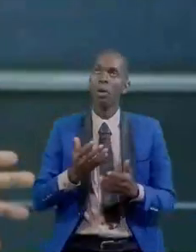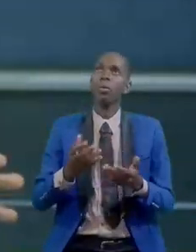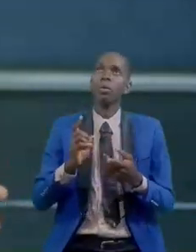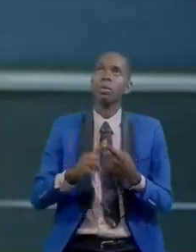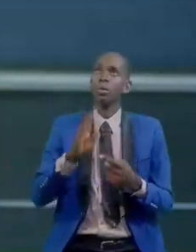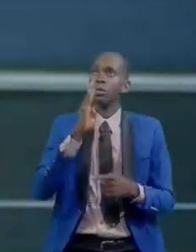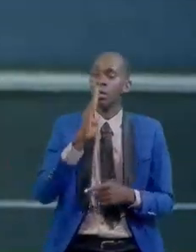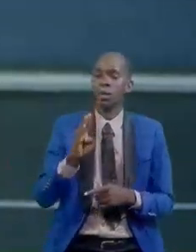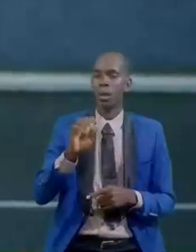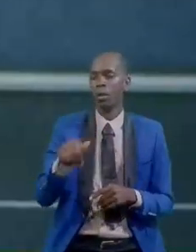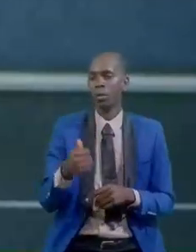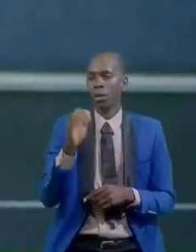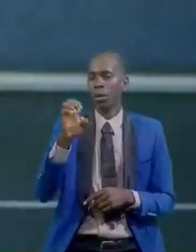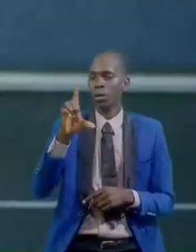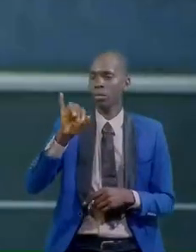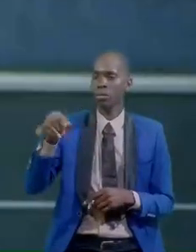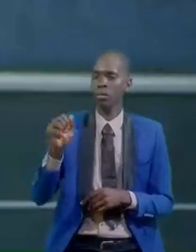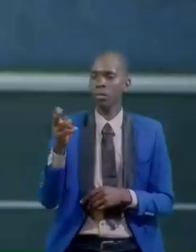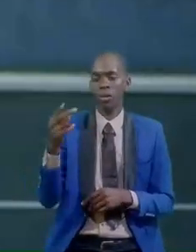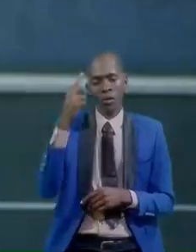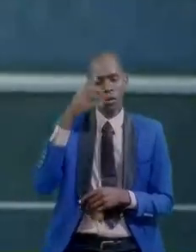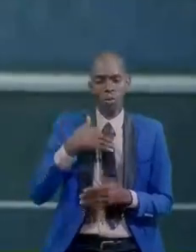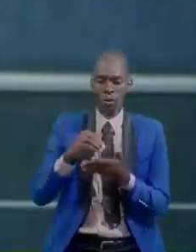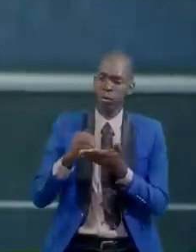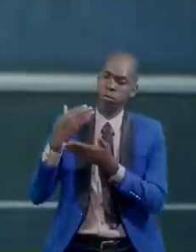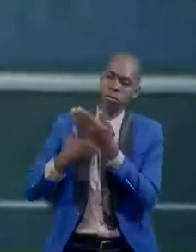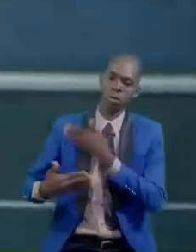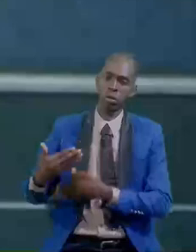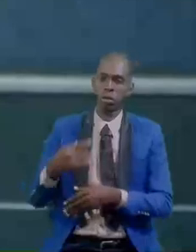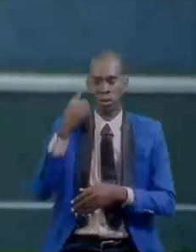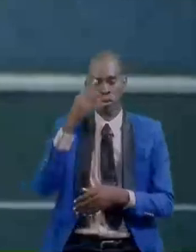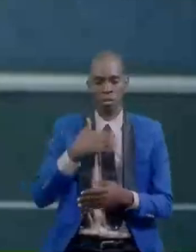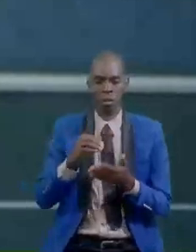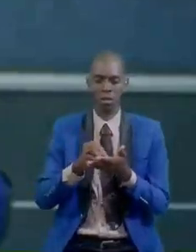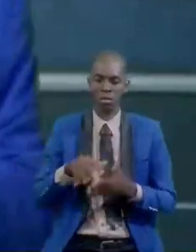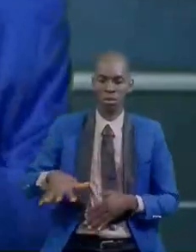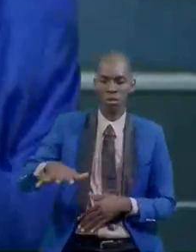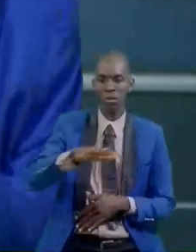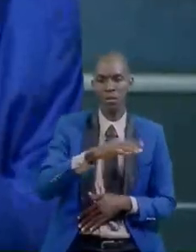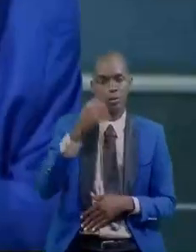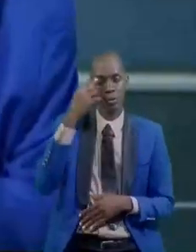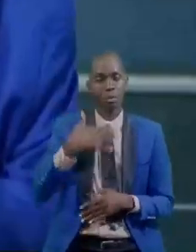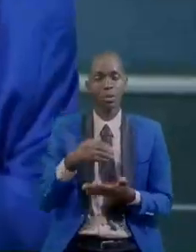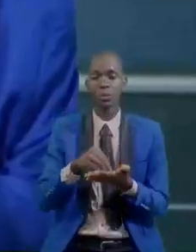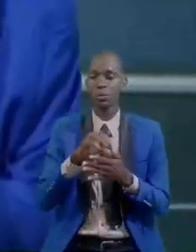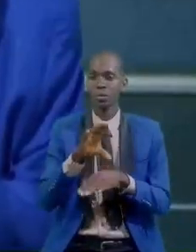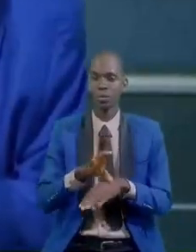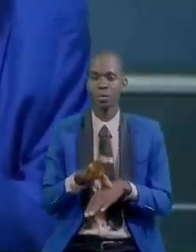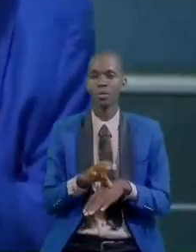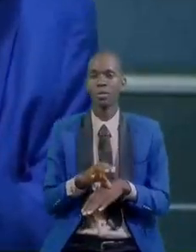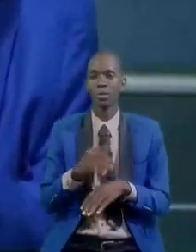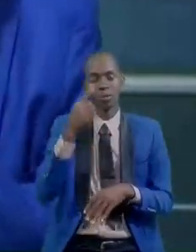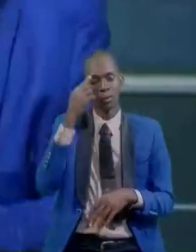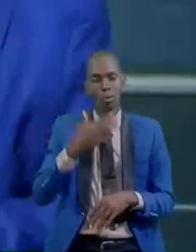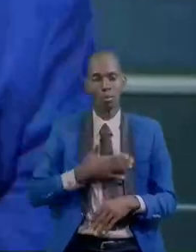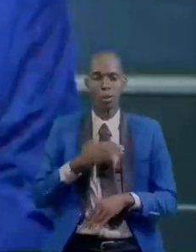Je vais être un délit pour ma génération, pour ma localité, pour ma dénomination, pour